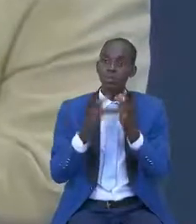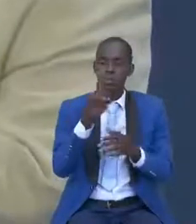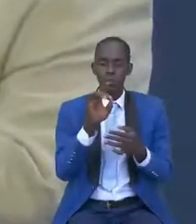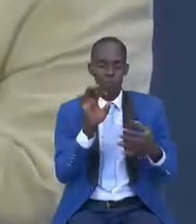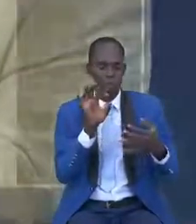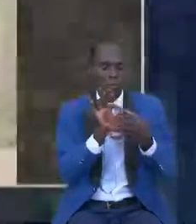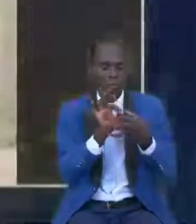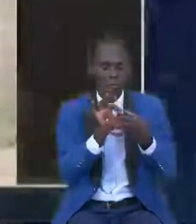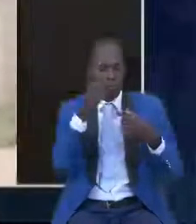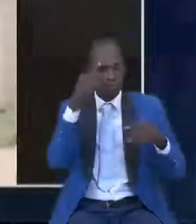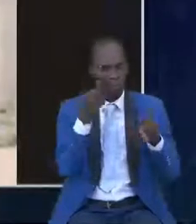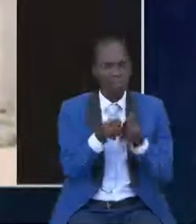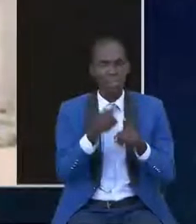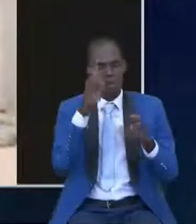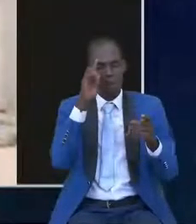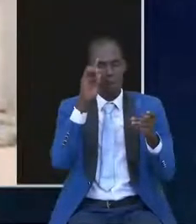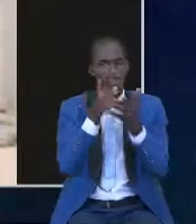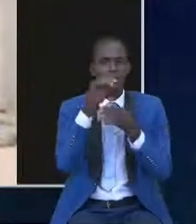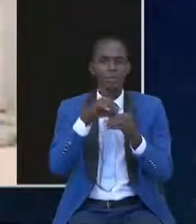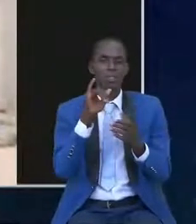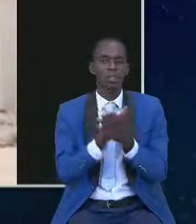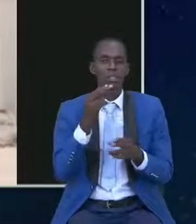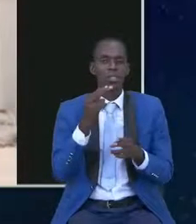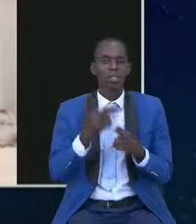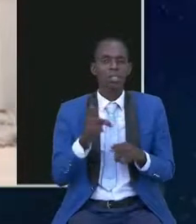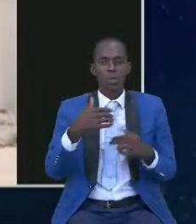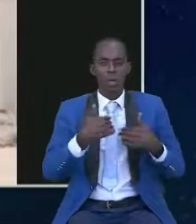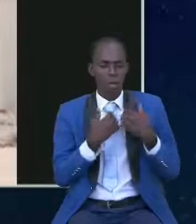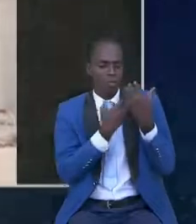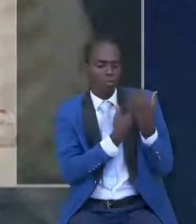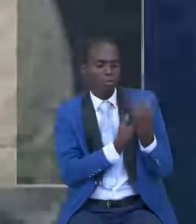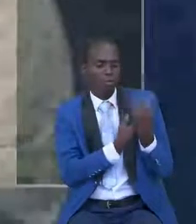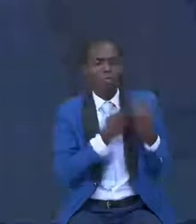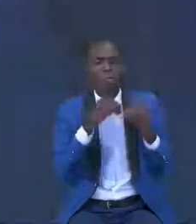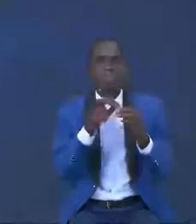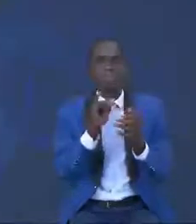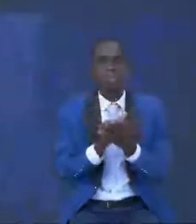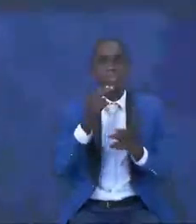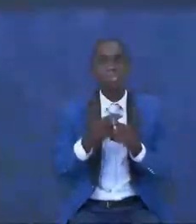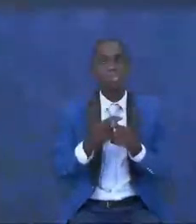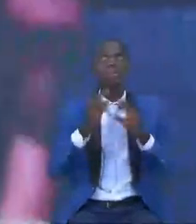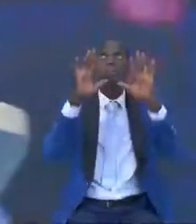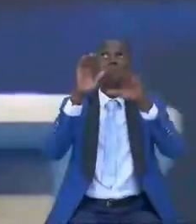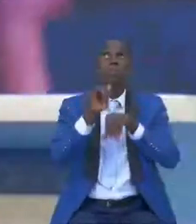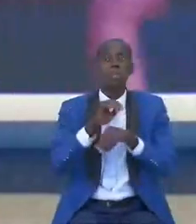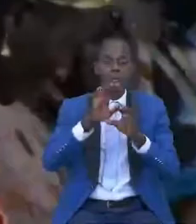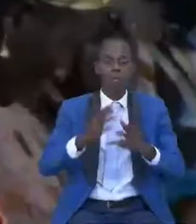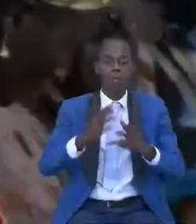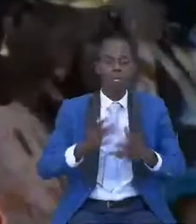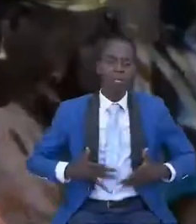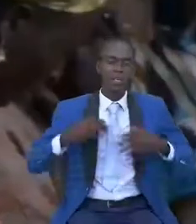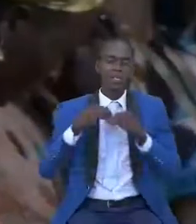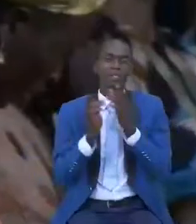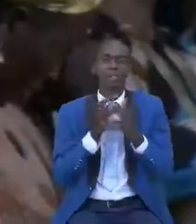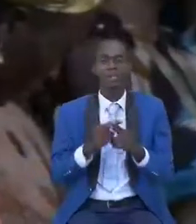mentionnons le nom de Jésus, tu te connectes à ce nom, tu crois en ce nom et tu places ta confiance en